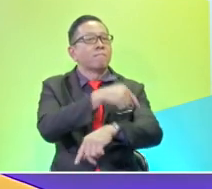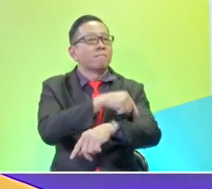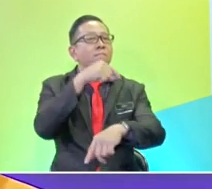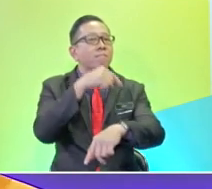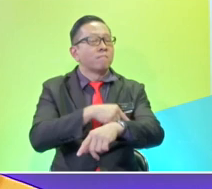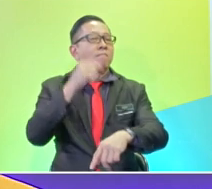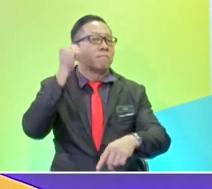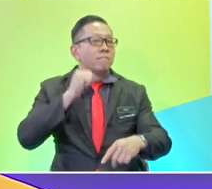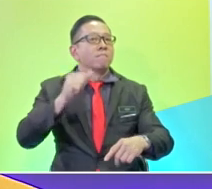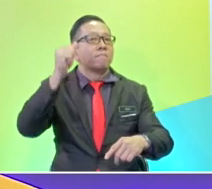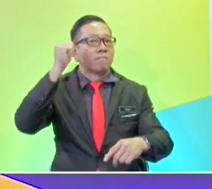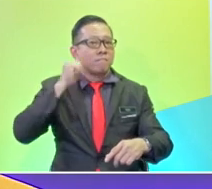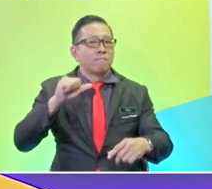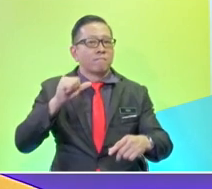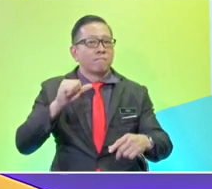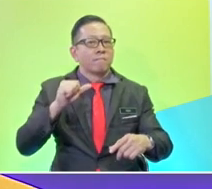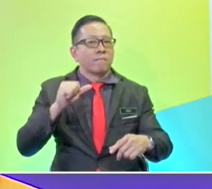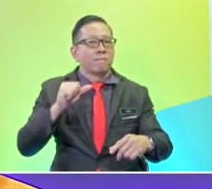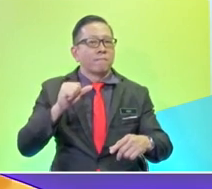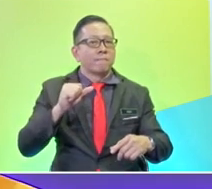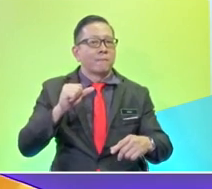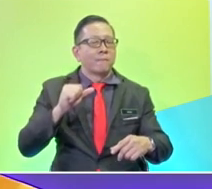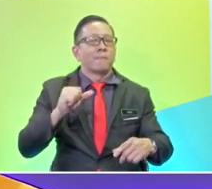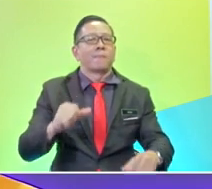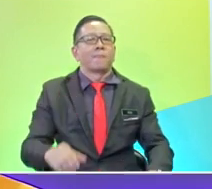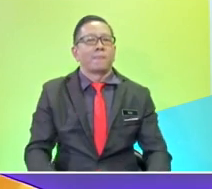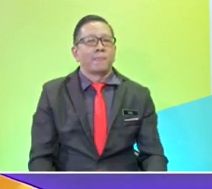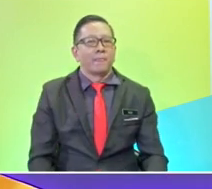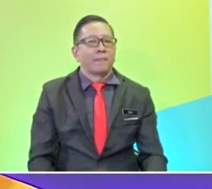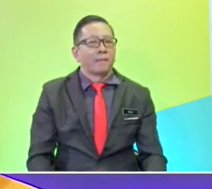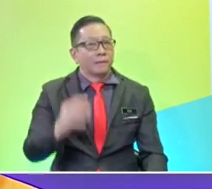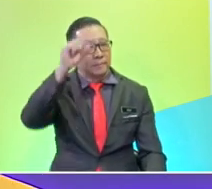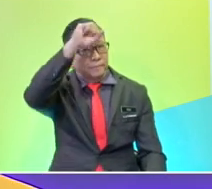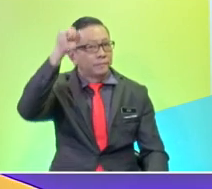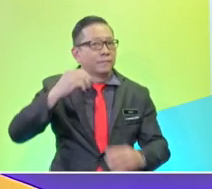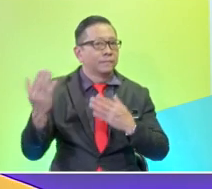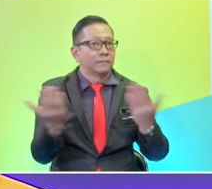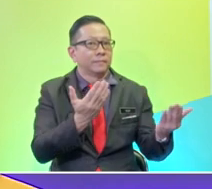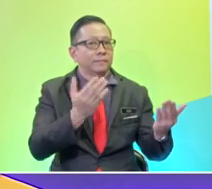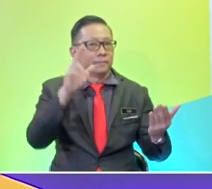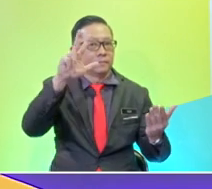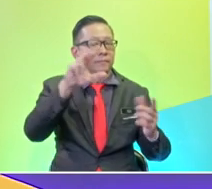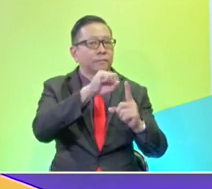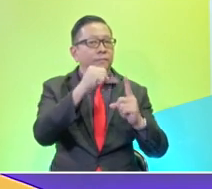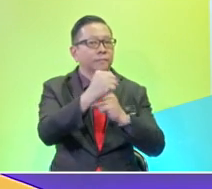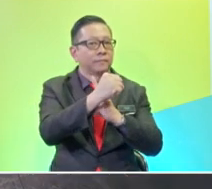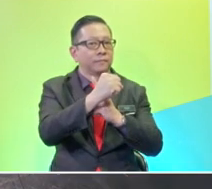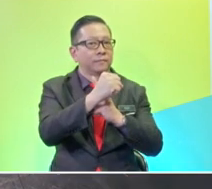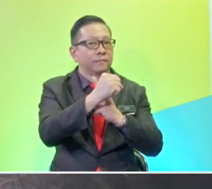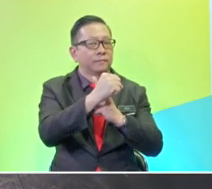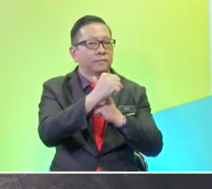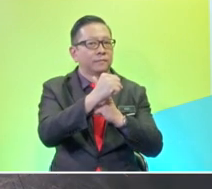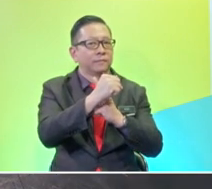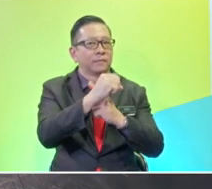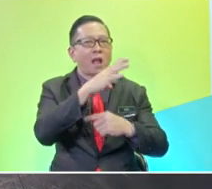yang melibatkan operasi dollar jadi situasi pada kali ini oke